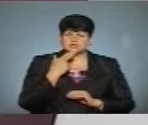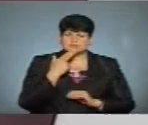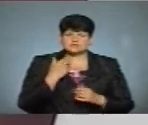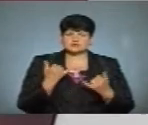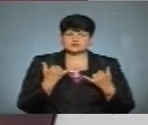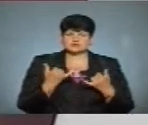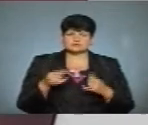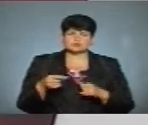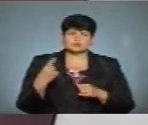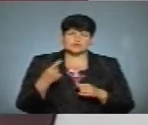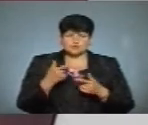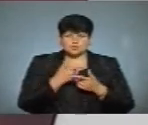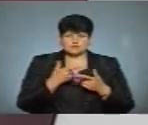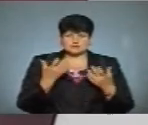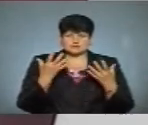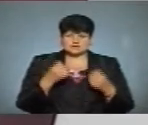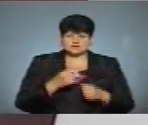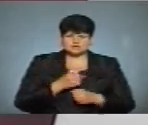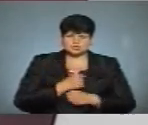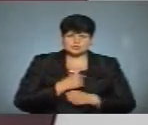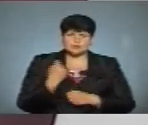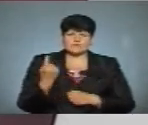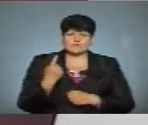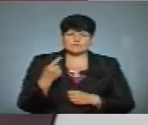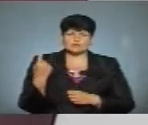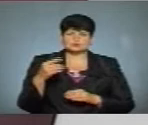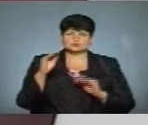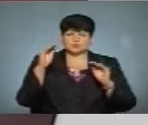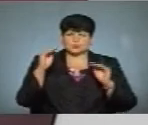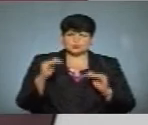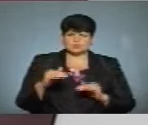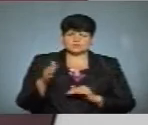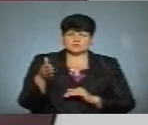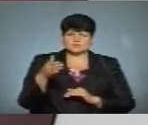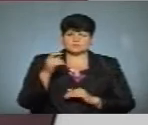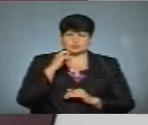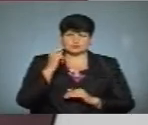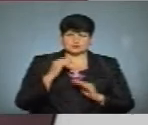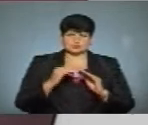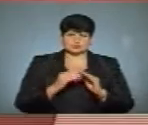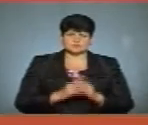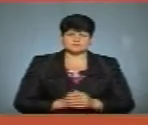на Тернопільщині оголосили день жалоби, в області приспустили державні прапори України на будинках.